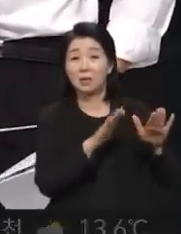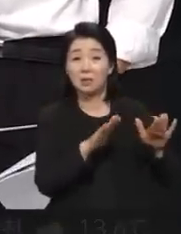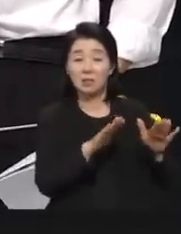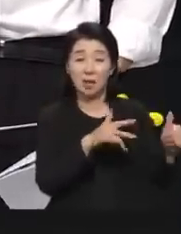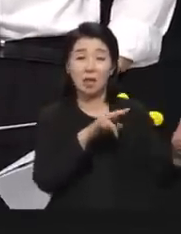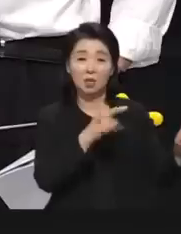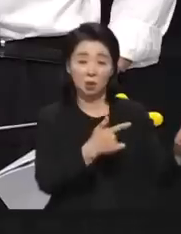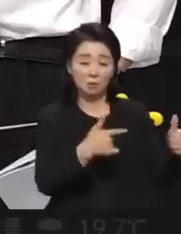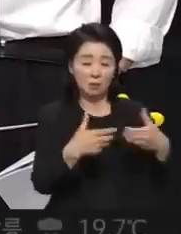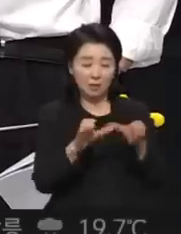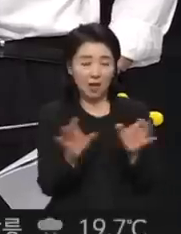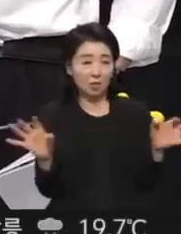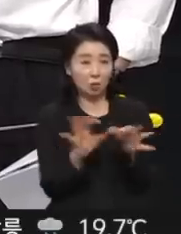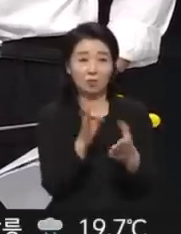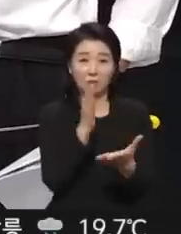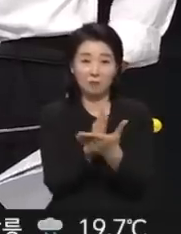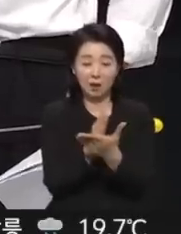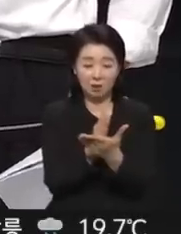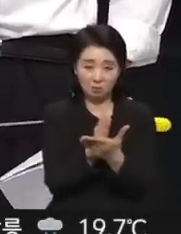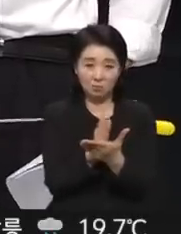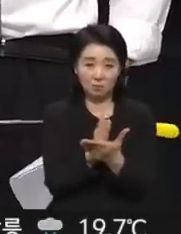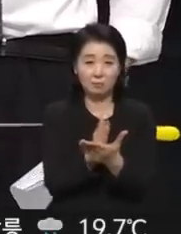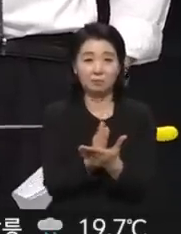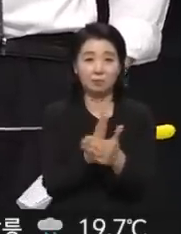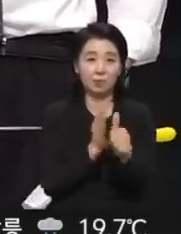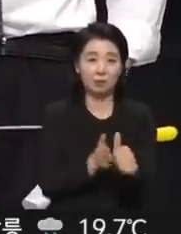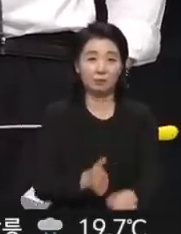씨와 당을 결부시켜들지 말라고 강조했는데요.